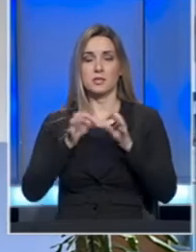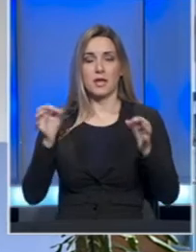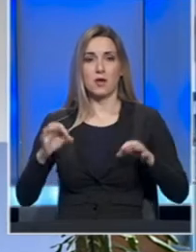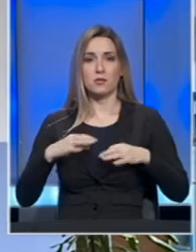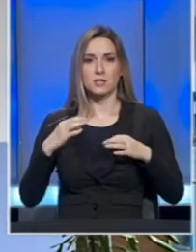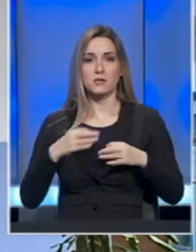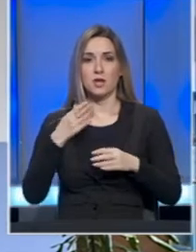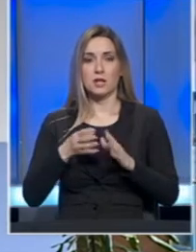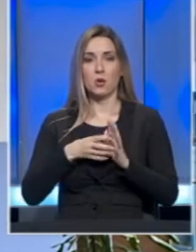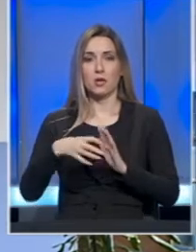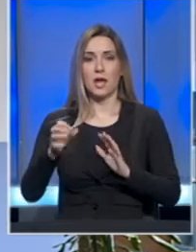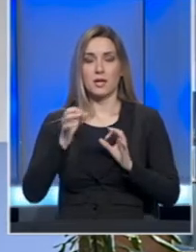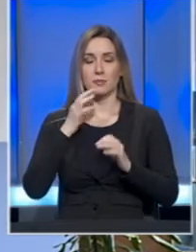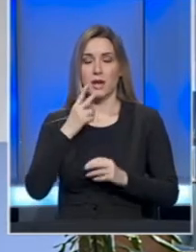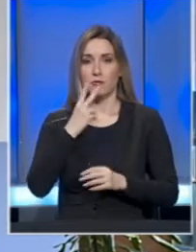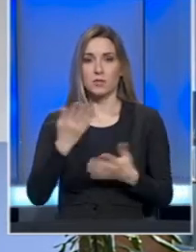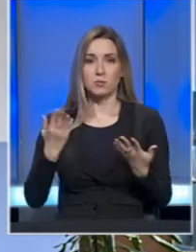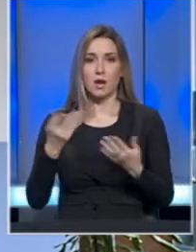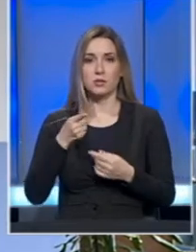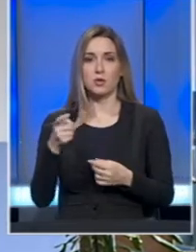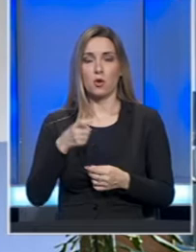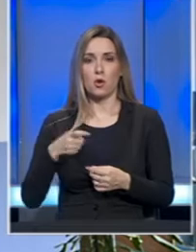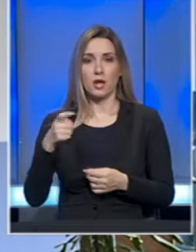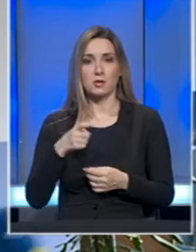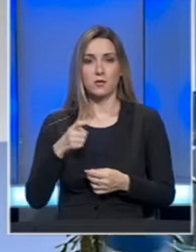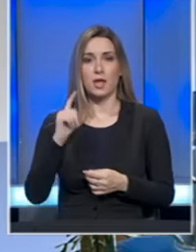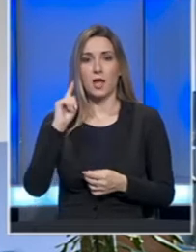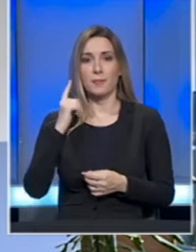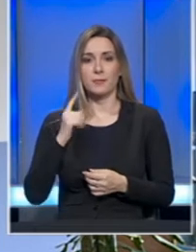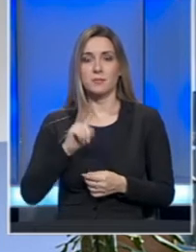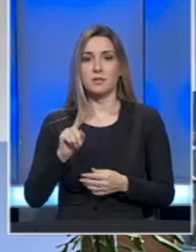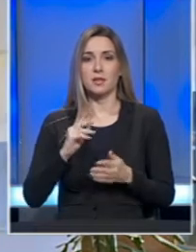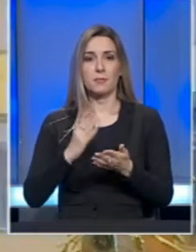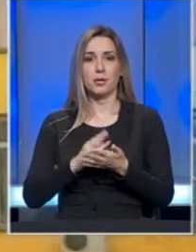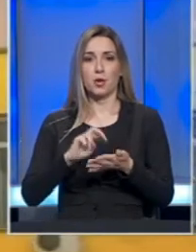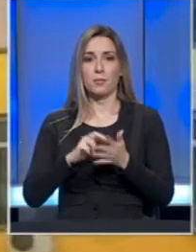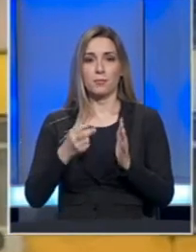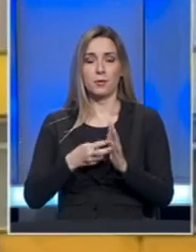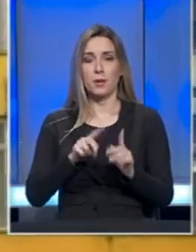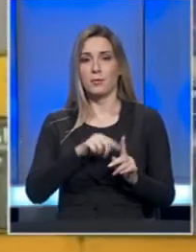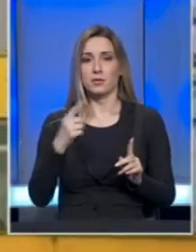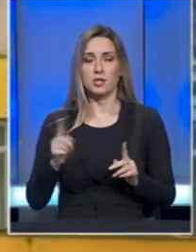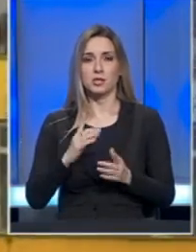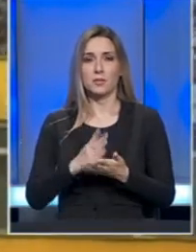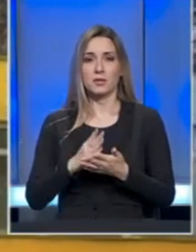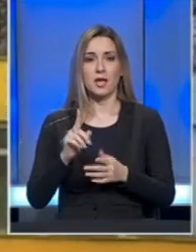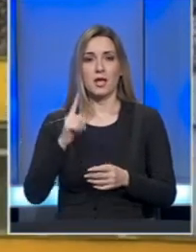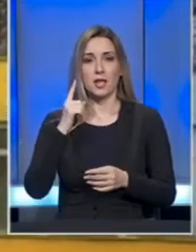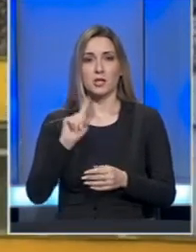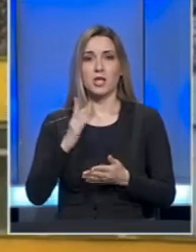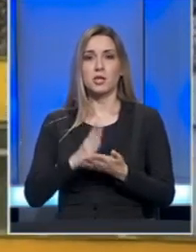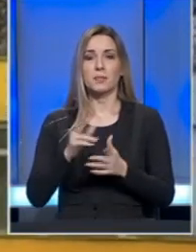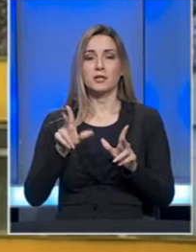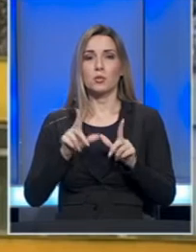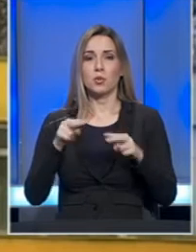Tako da u narednim danima vidjet ćemo kako će se to organizovati, ali mislim da nije bilo problema, do sad neće nijeti sa sigurno. Uglavnom neće biti proslave u restoranima,